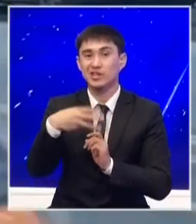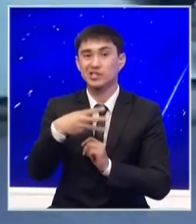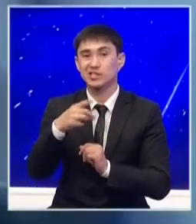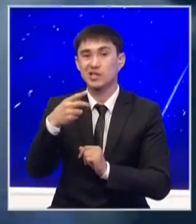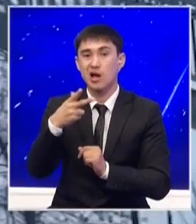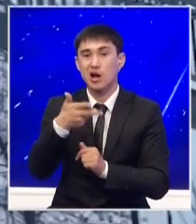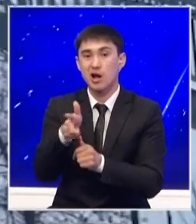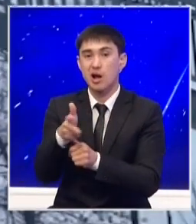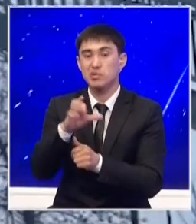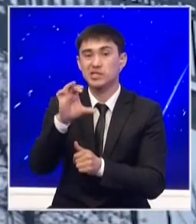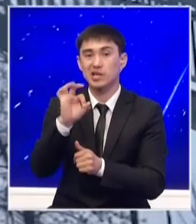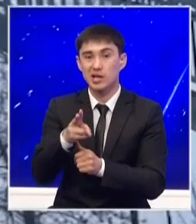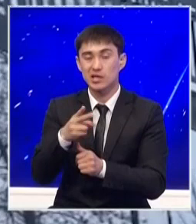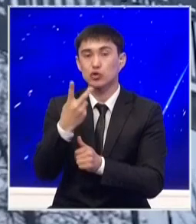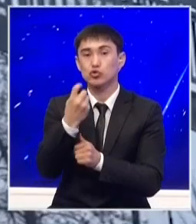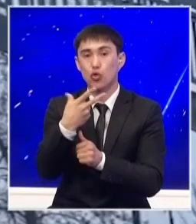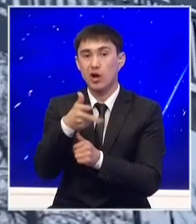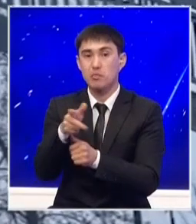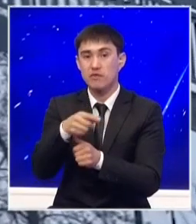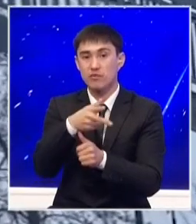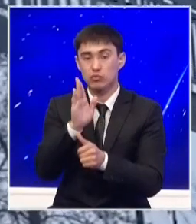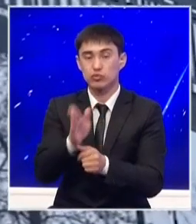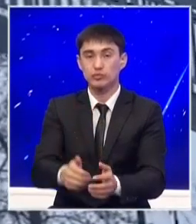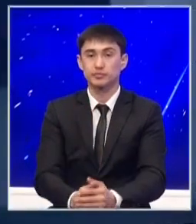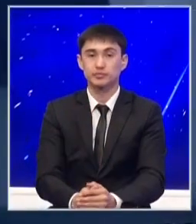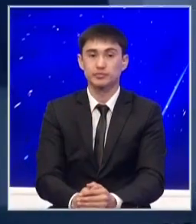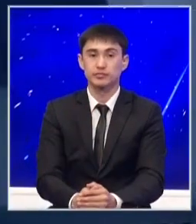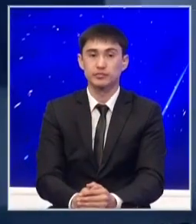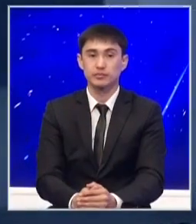камер Сергей а также 100 камер видеонаблюдения телеканалсу